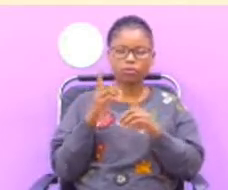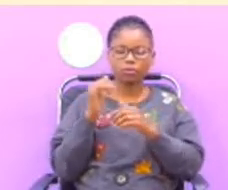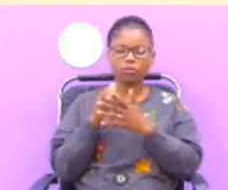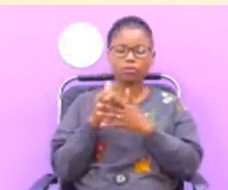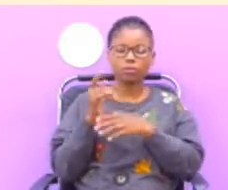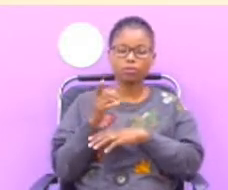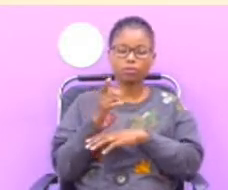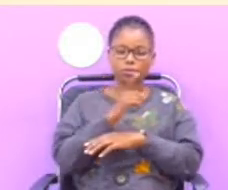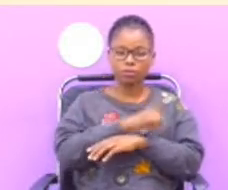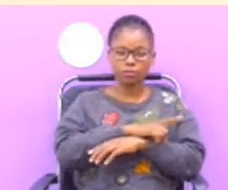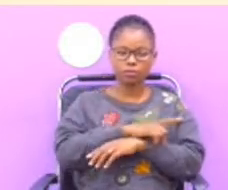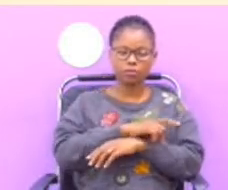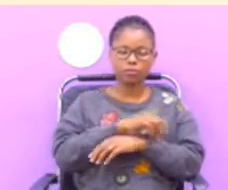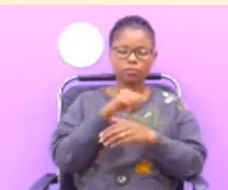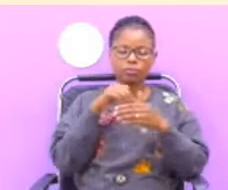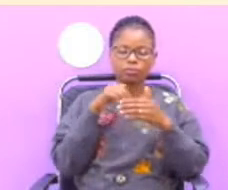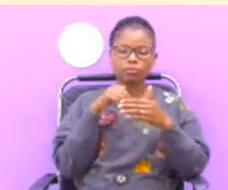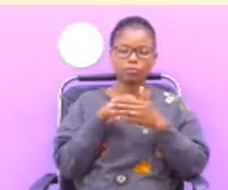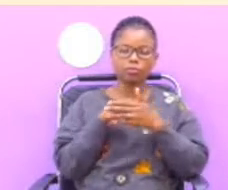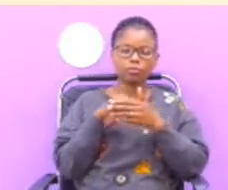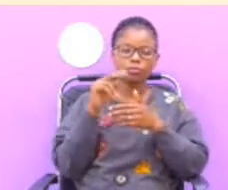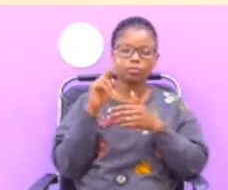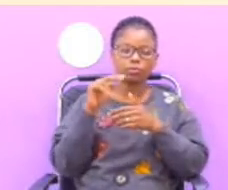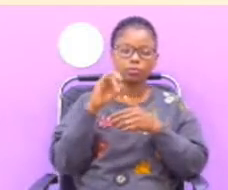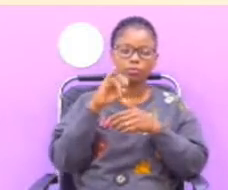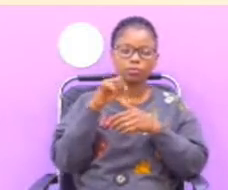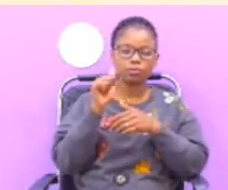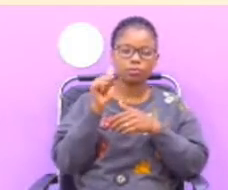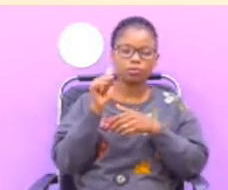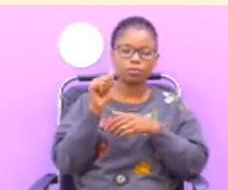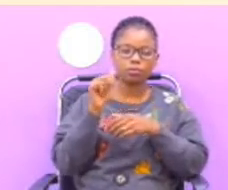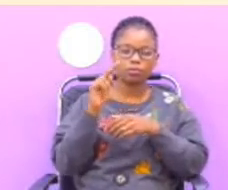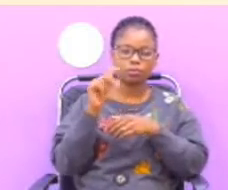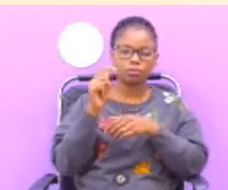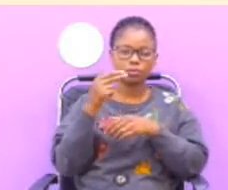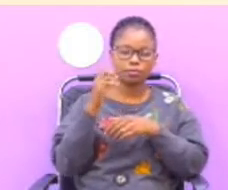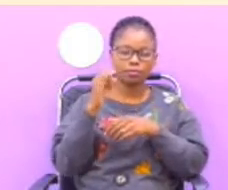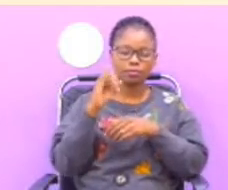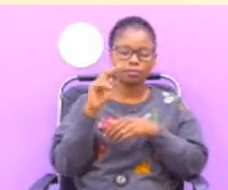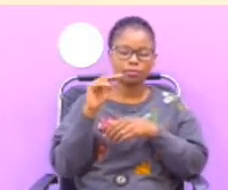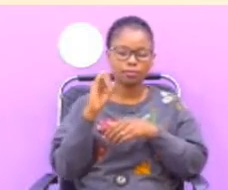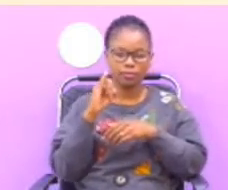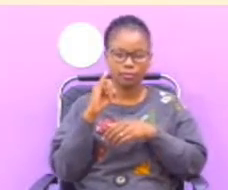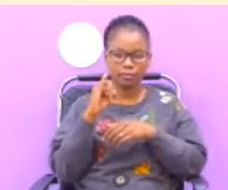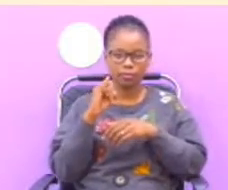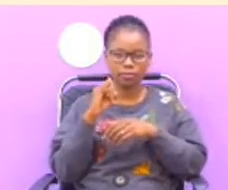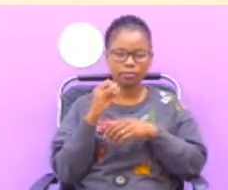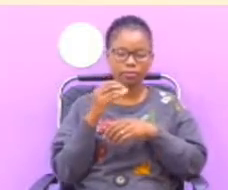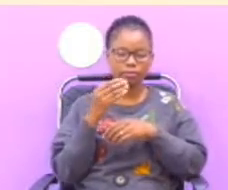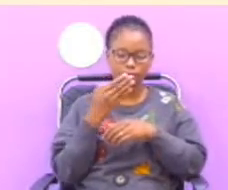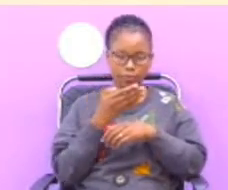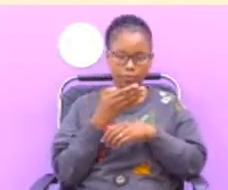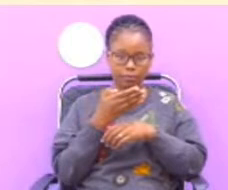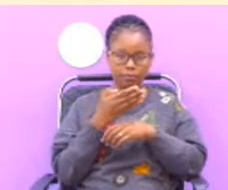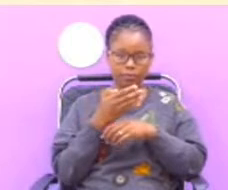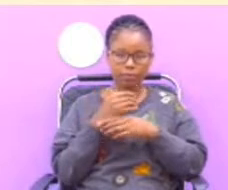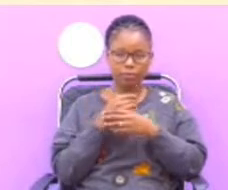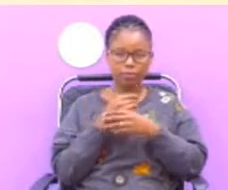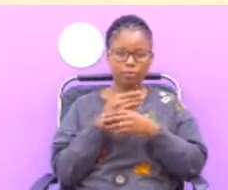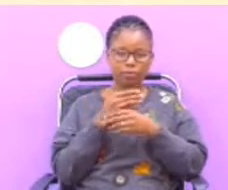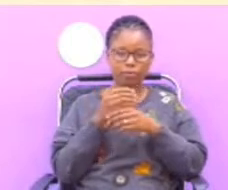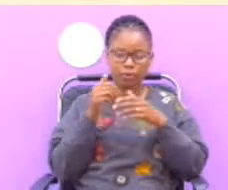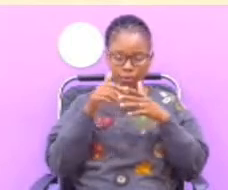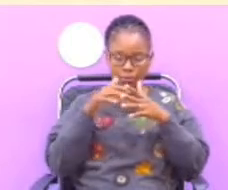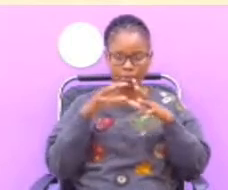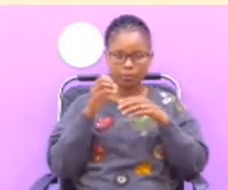kũrĩa Jathaini na ũgagĩkinya tene. Bwana asifiwe sana. na thayu wa Ngai urogia